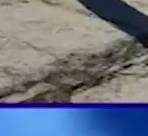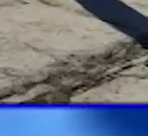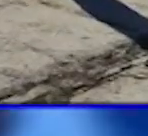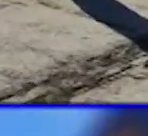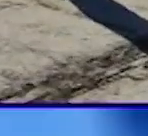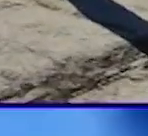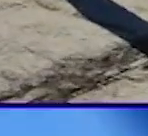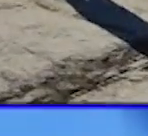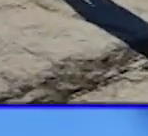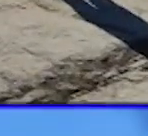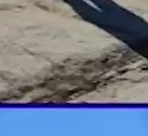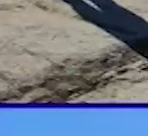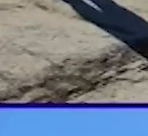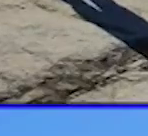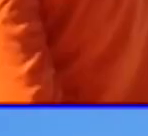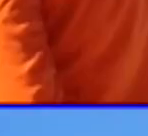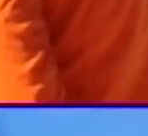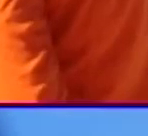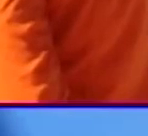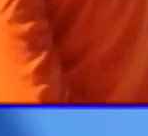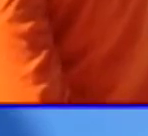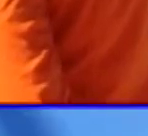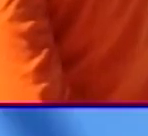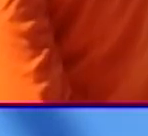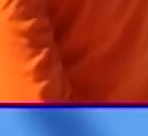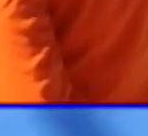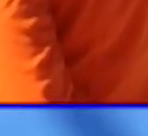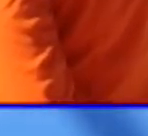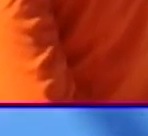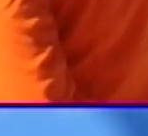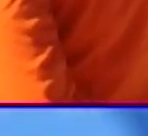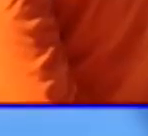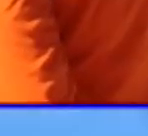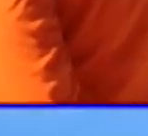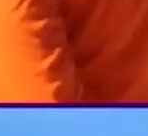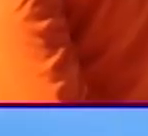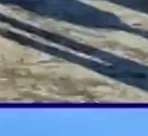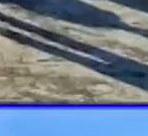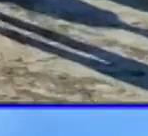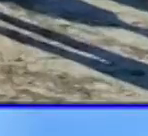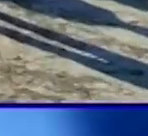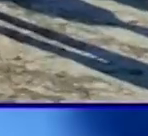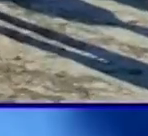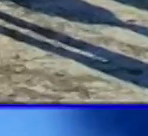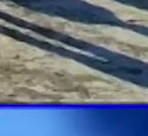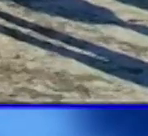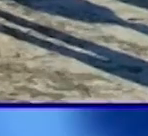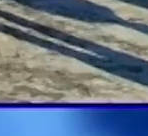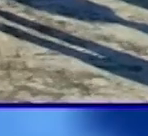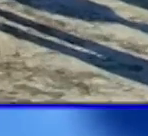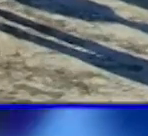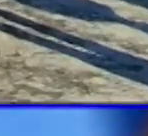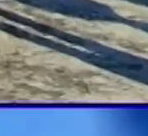sementara itu Armada dari TNI yang sudah diturunkan sebanyak lima Chaeri dan satu helikopter dengan jumlah